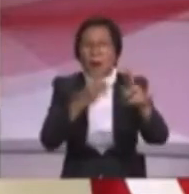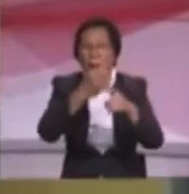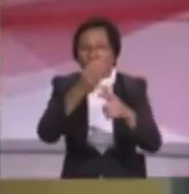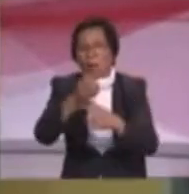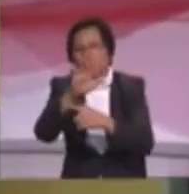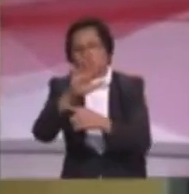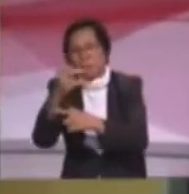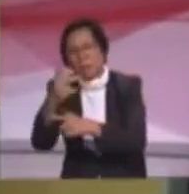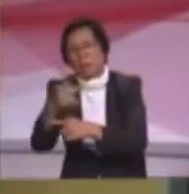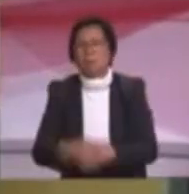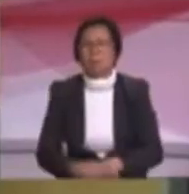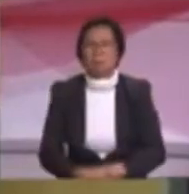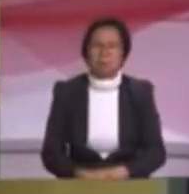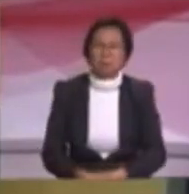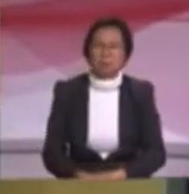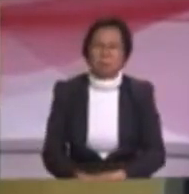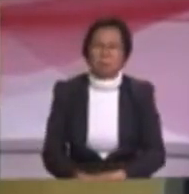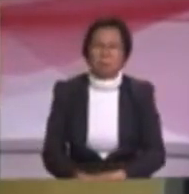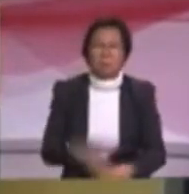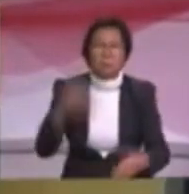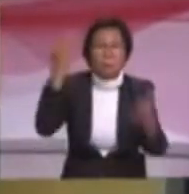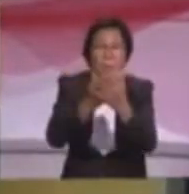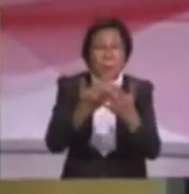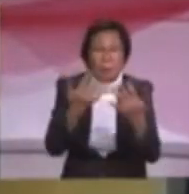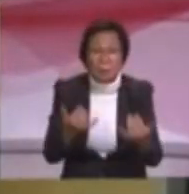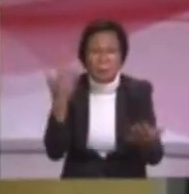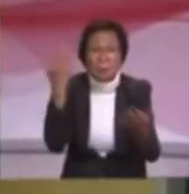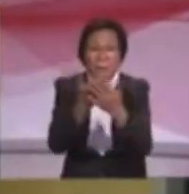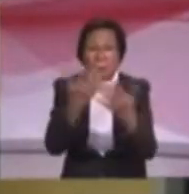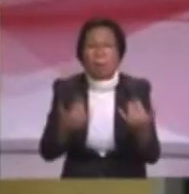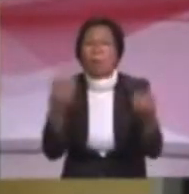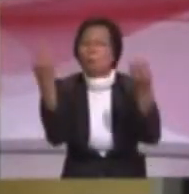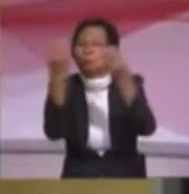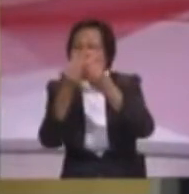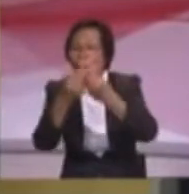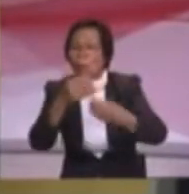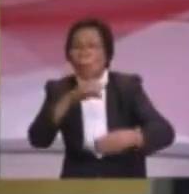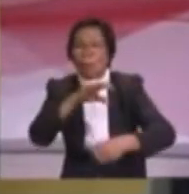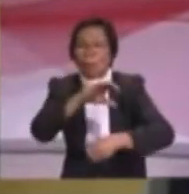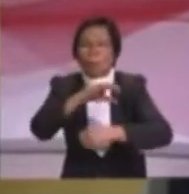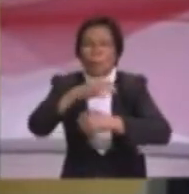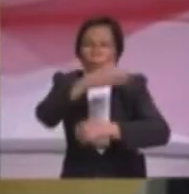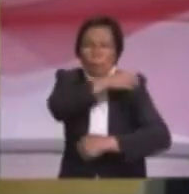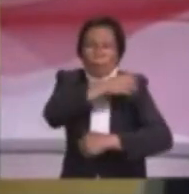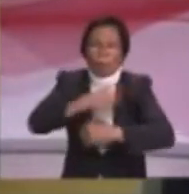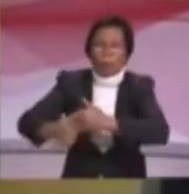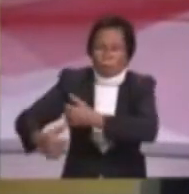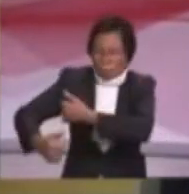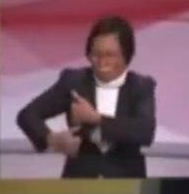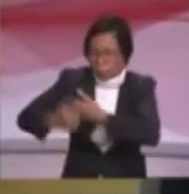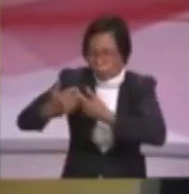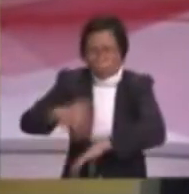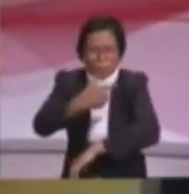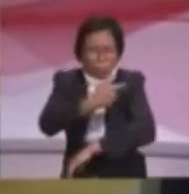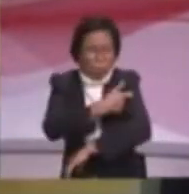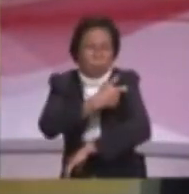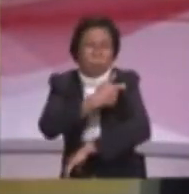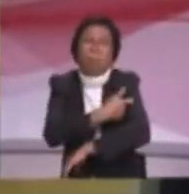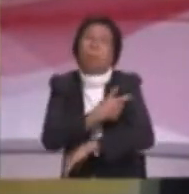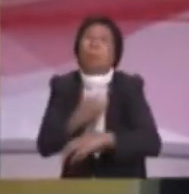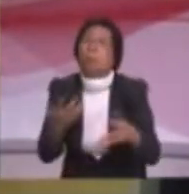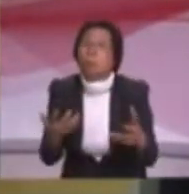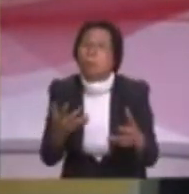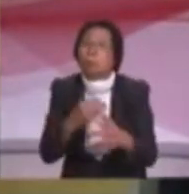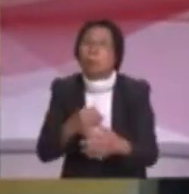Okey, baik Datuk Seri. Datuk Seri, setakat ini berapa jumlah pegawai dan anggota ATM di seluruh negara yang telah menerima vaksin